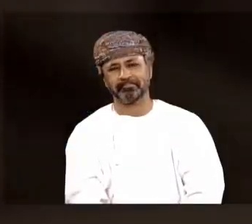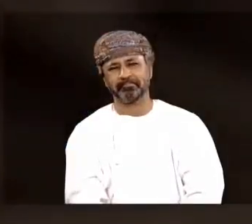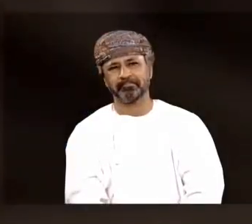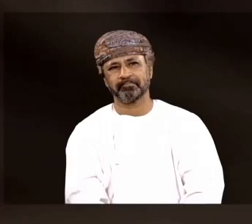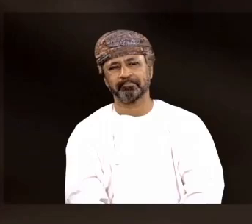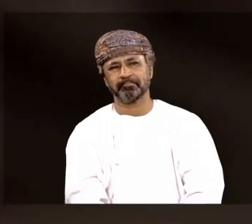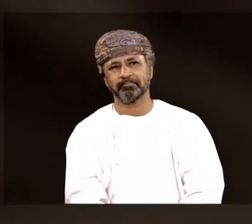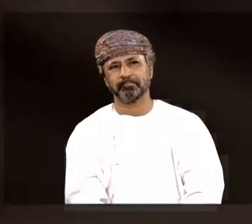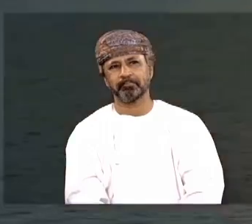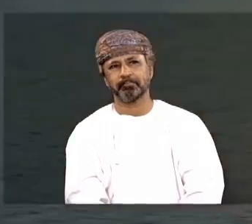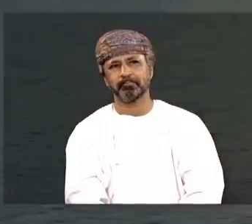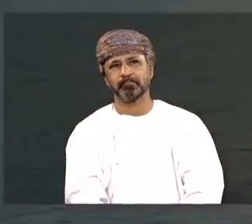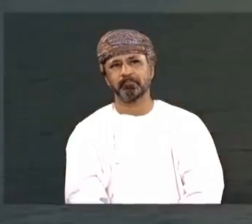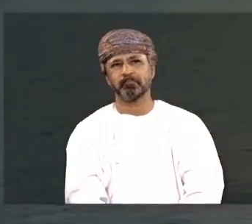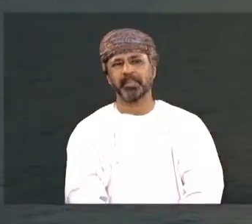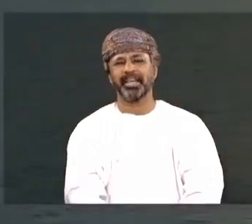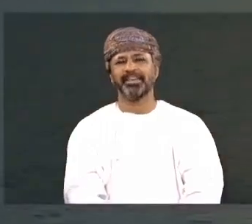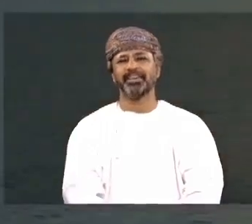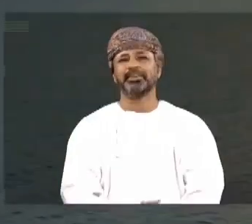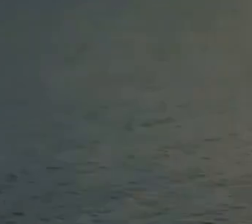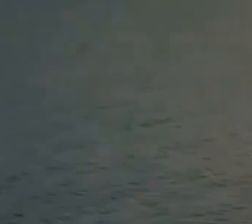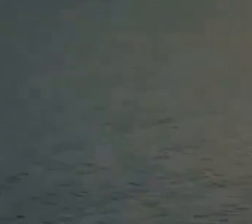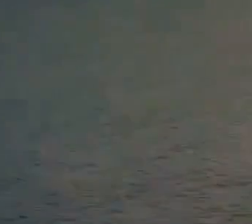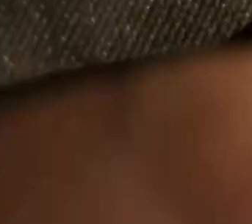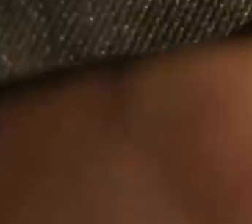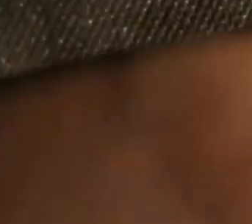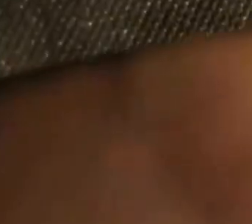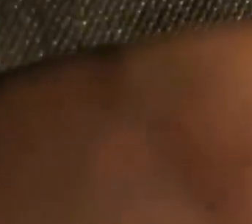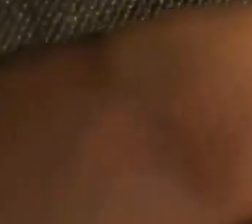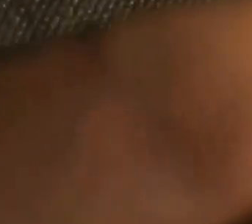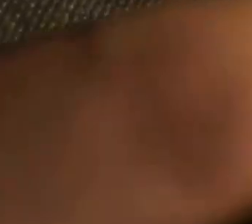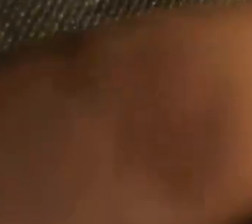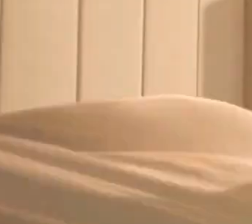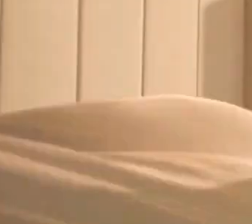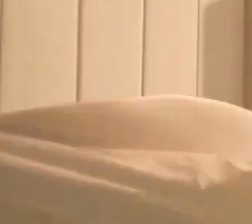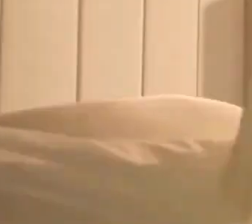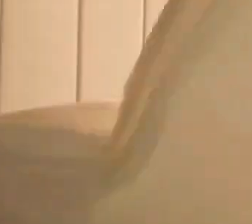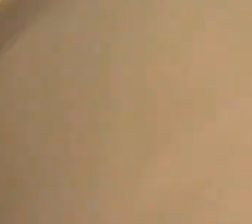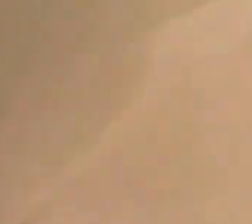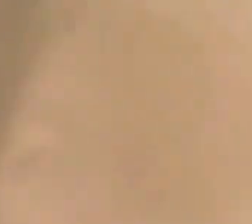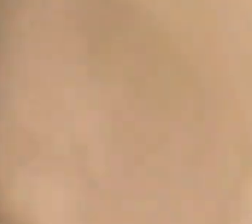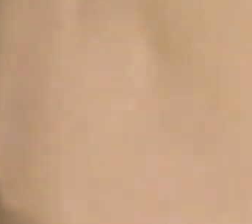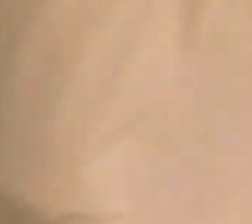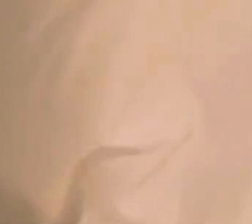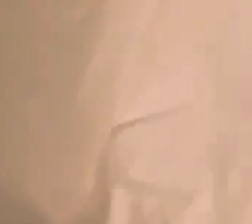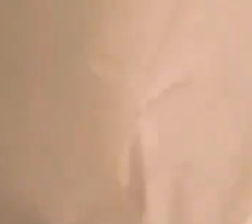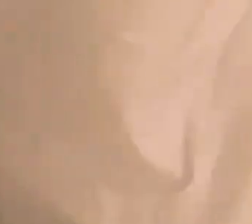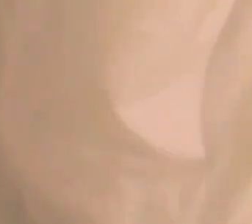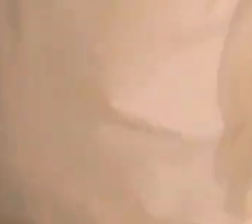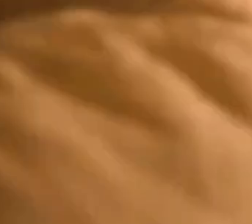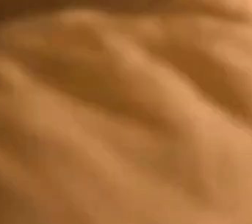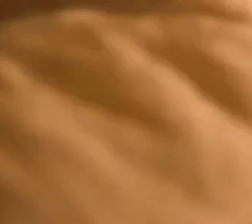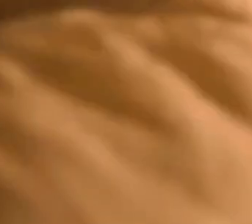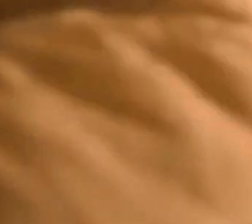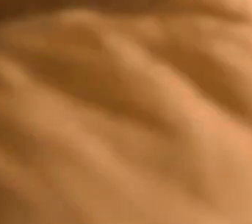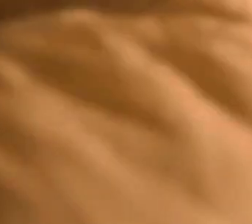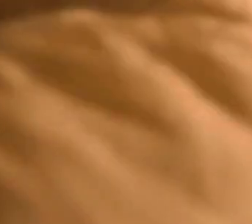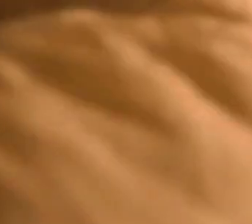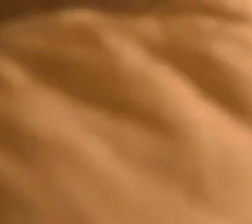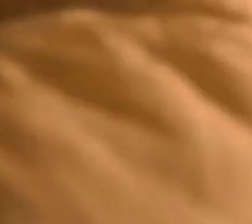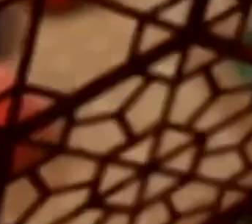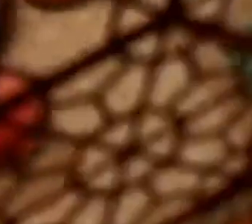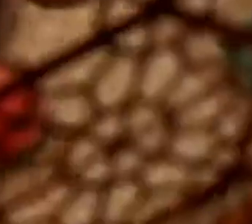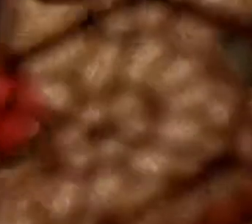لأن البيت هو مصدر الراحة والرفاهية بحياتي، اخترت ريزيدنس ماندرين أورينتال، أول شقق فاخرة